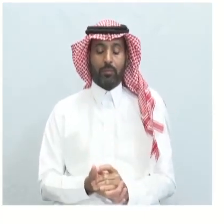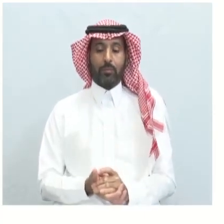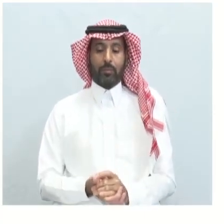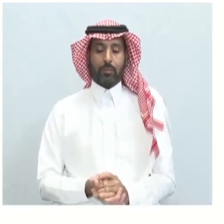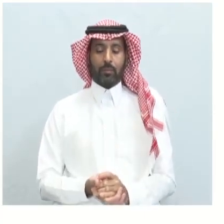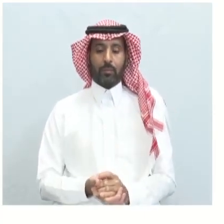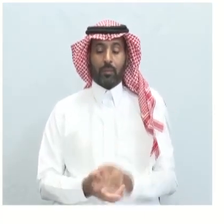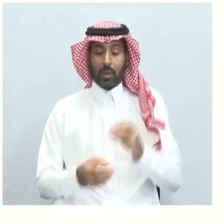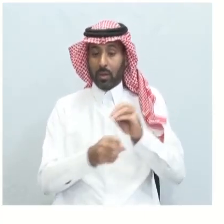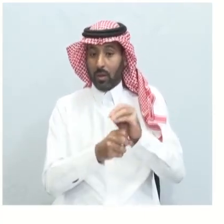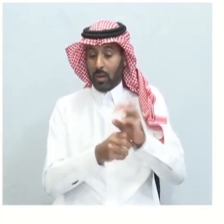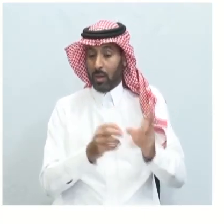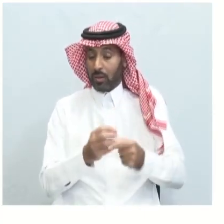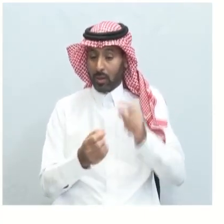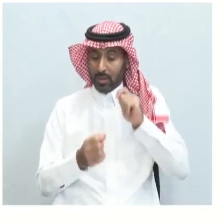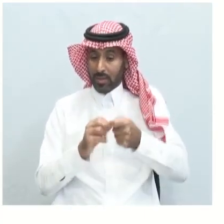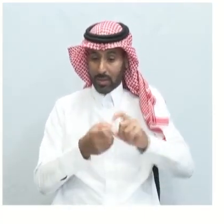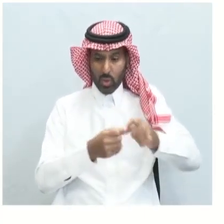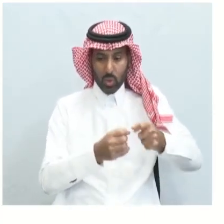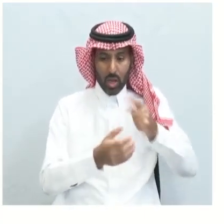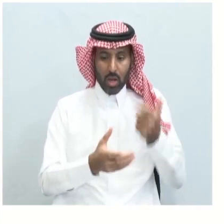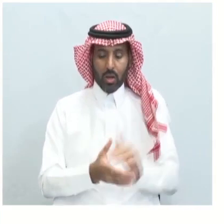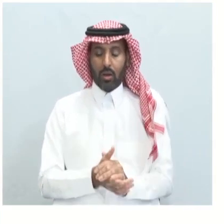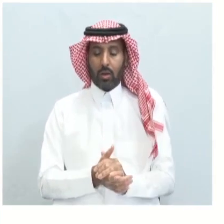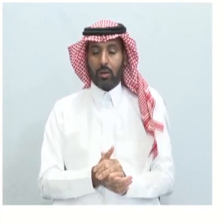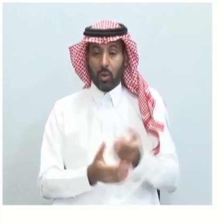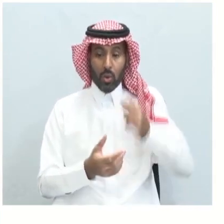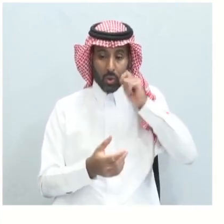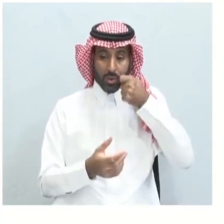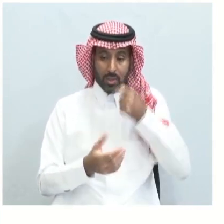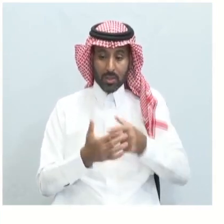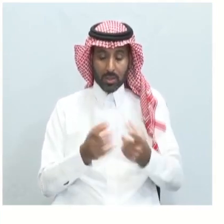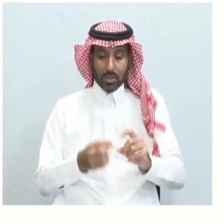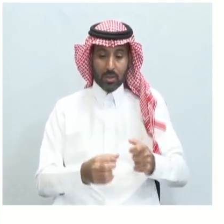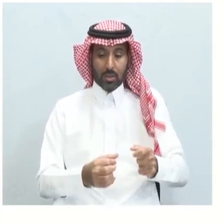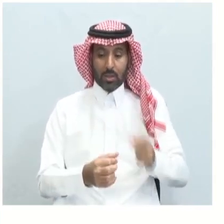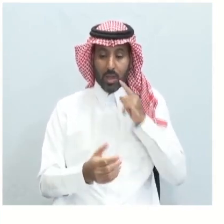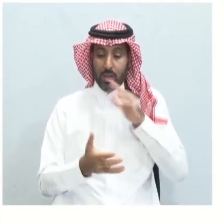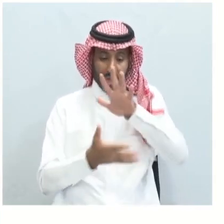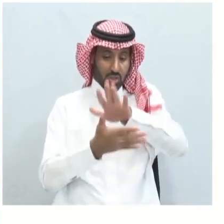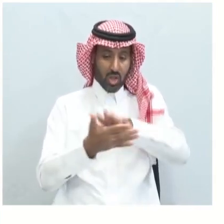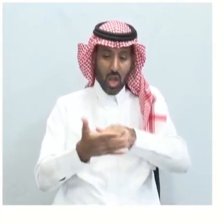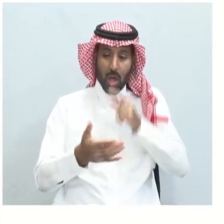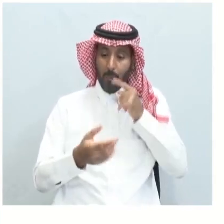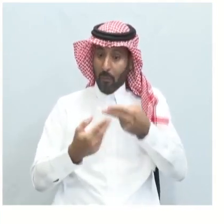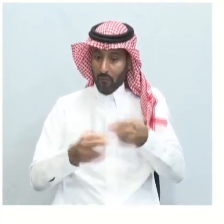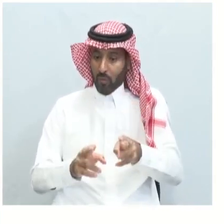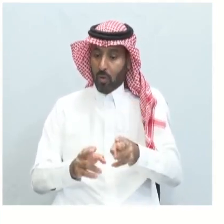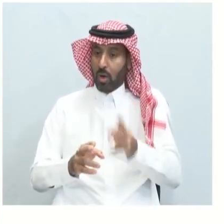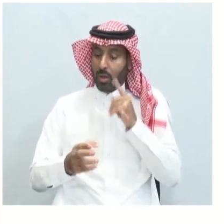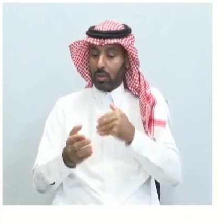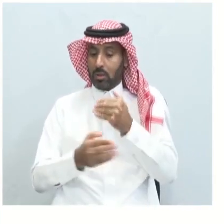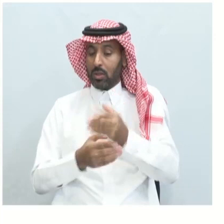الرسائل تعلمنا على تقنيه سلسله الكتل بلوك تشين وهي سجل لام مركزي مفتوح